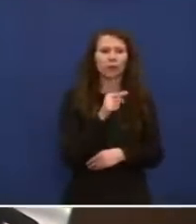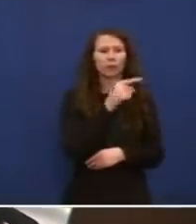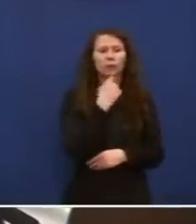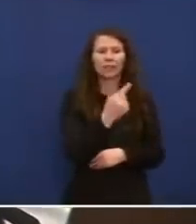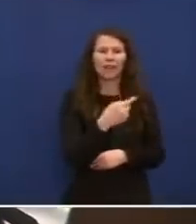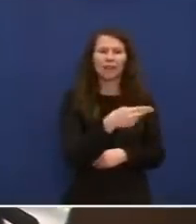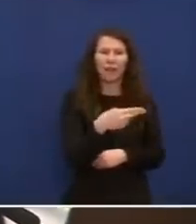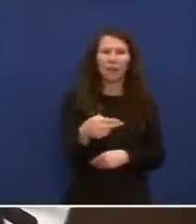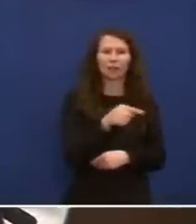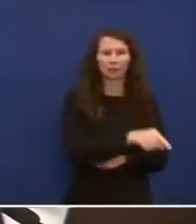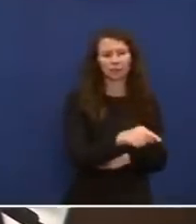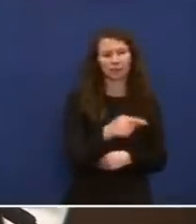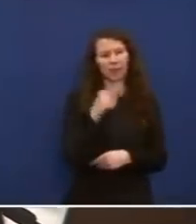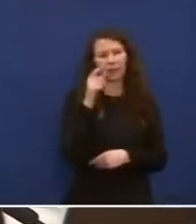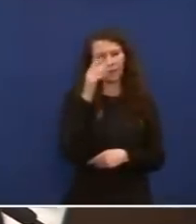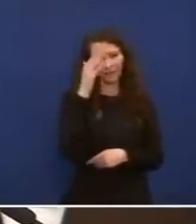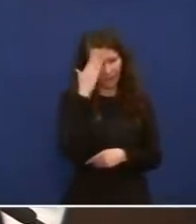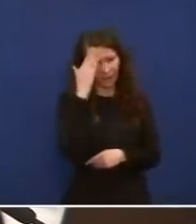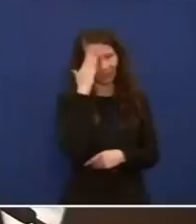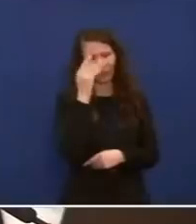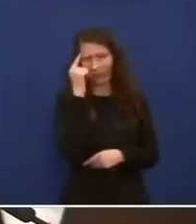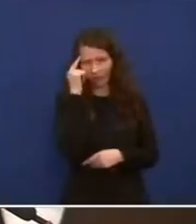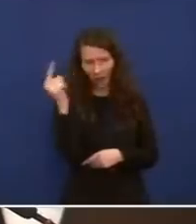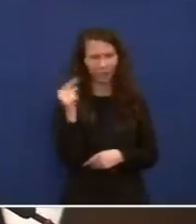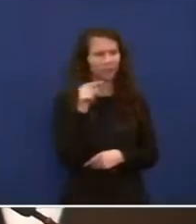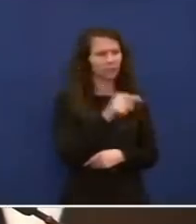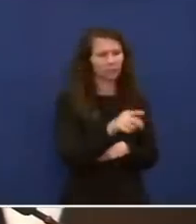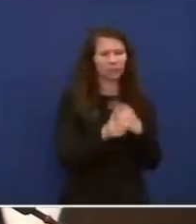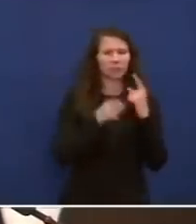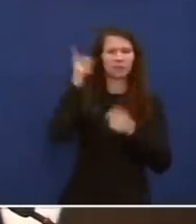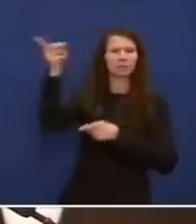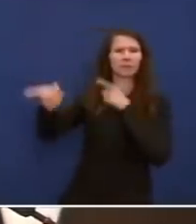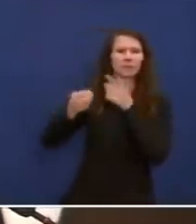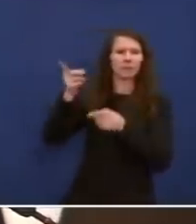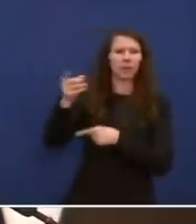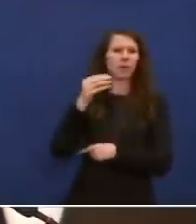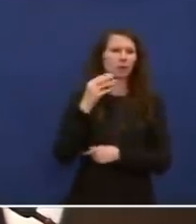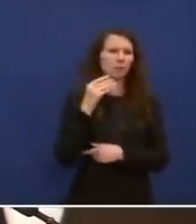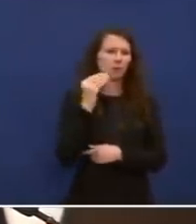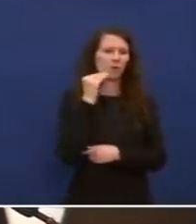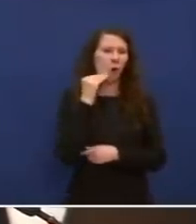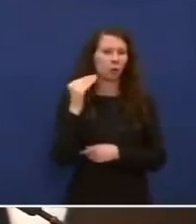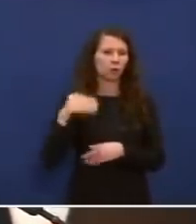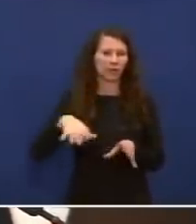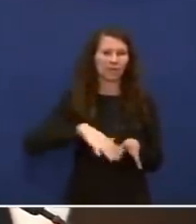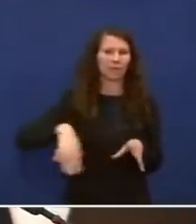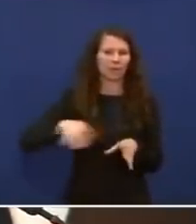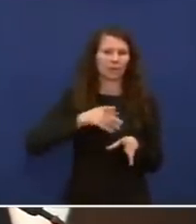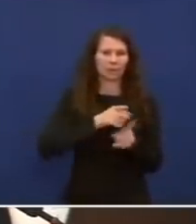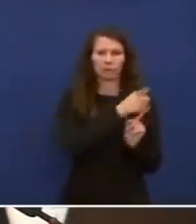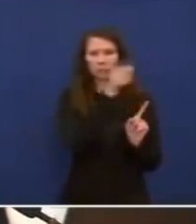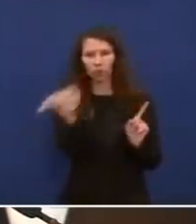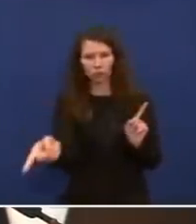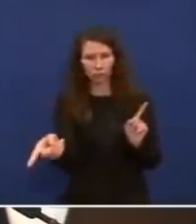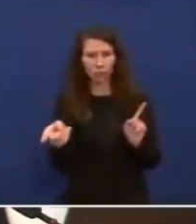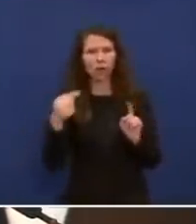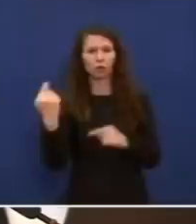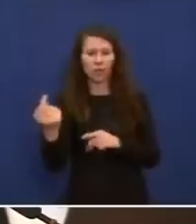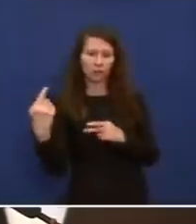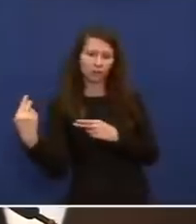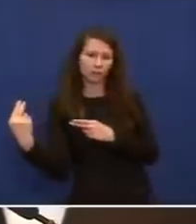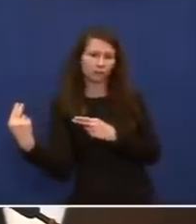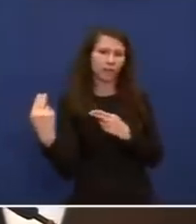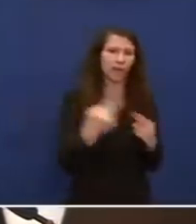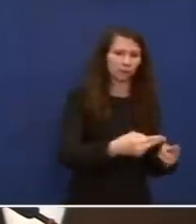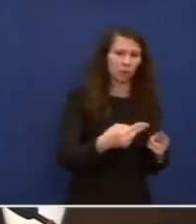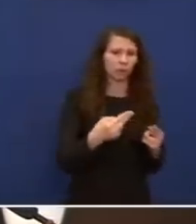dass sie gezielt aus Wohngebieten Israel beschießt. Und das ist dann oft so, dass Israel darauf reagiert als Selbstverteidigung, habe ich richtig verstanden, weil gezielt